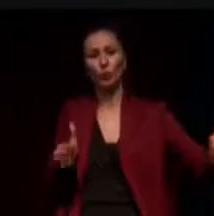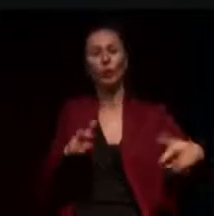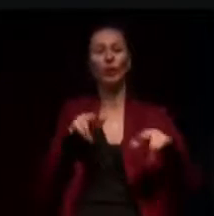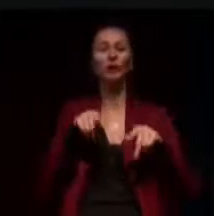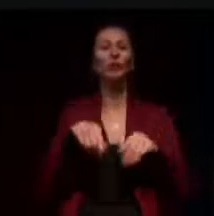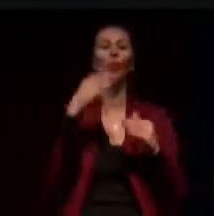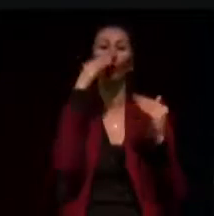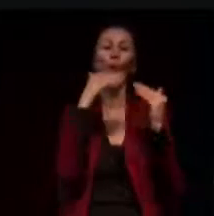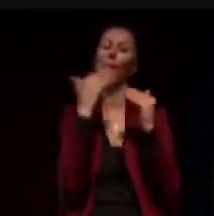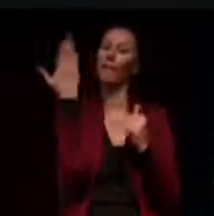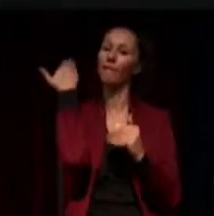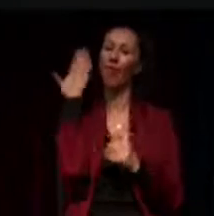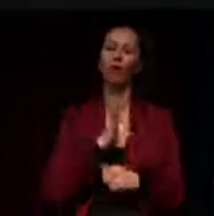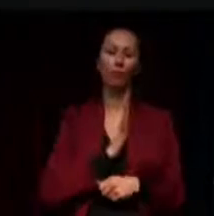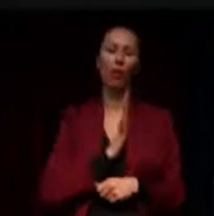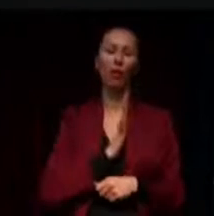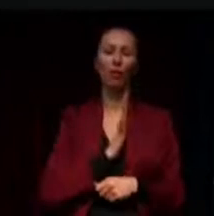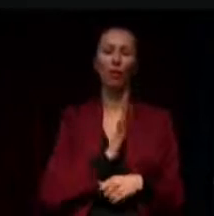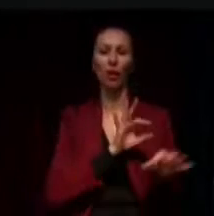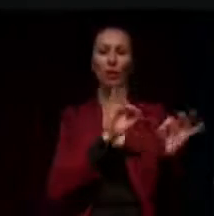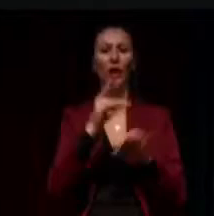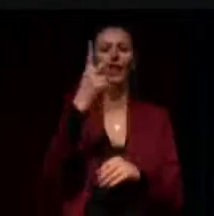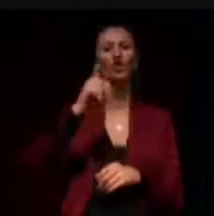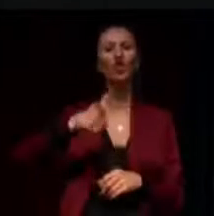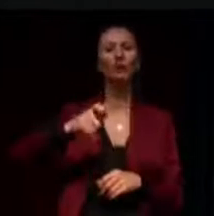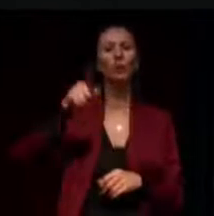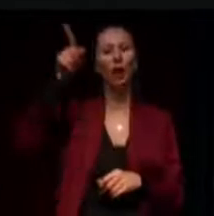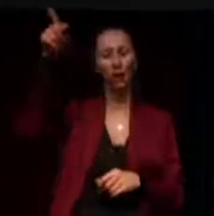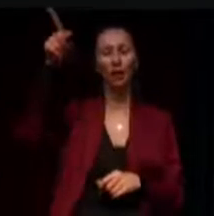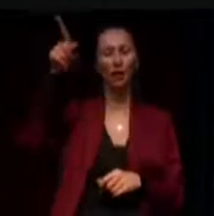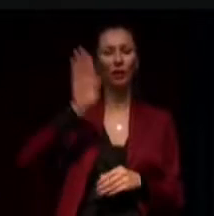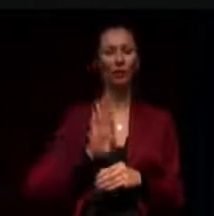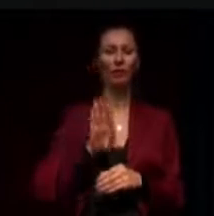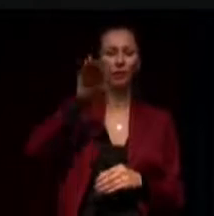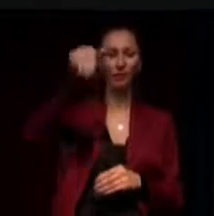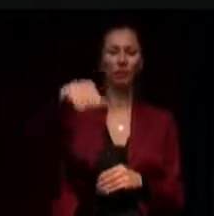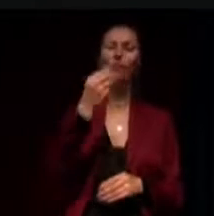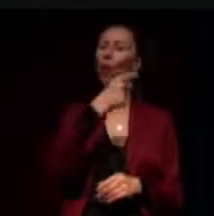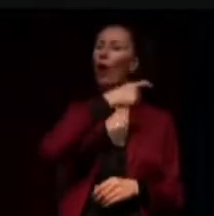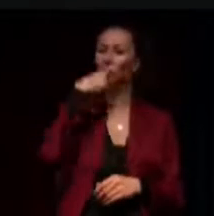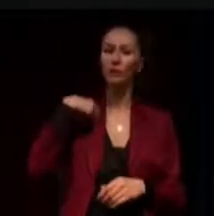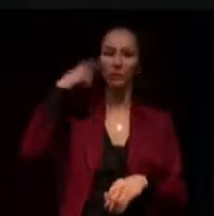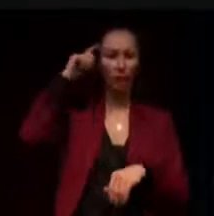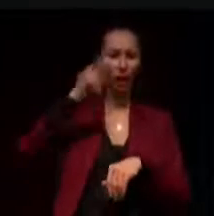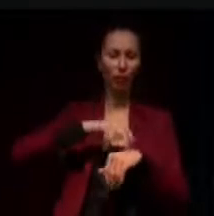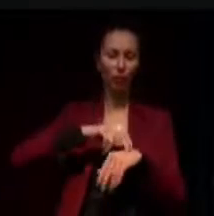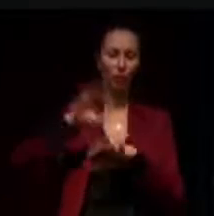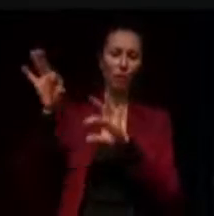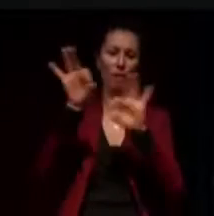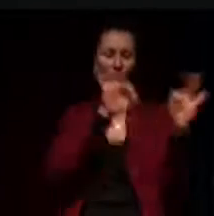vardı. Buna benzer bir uygulamayı İkiçeşmelik'te ben çok eskiden hatırlıyorum.